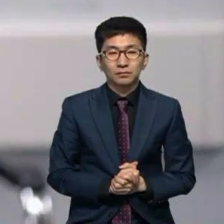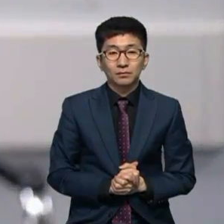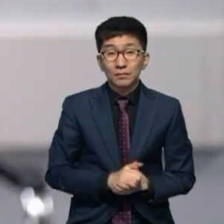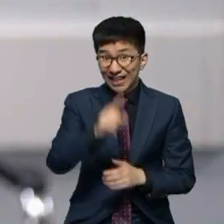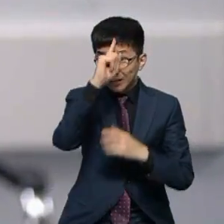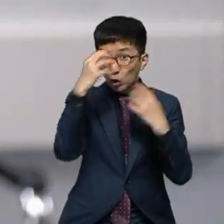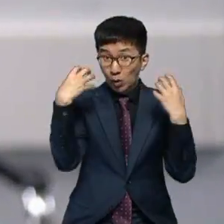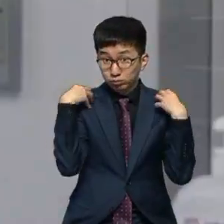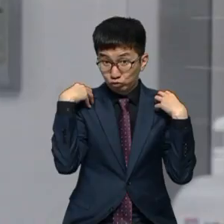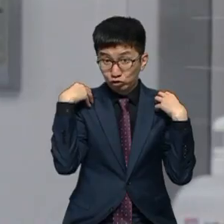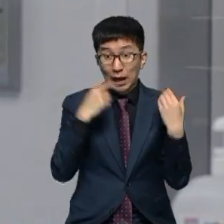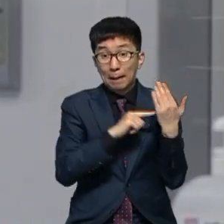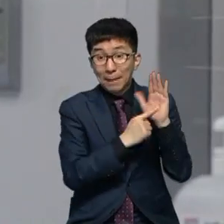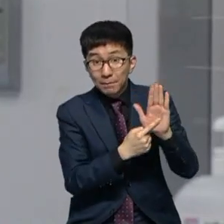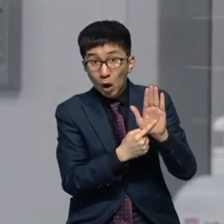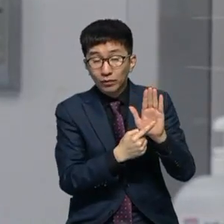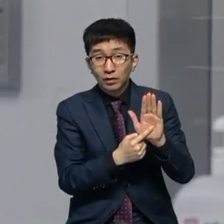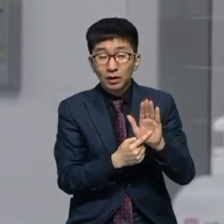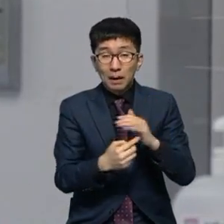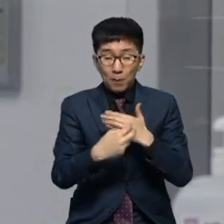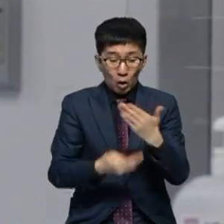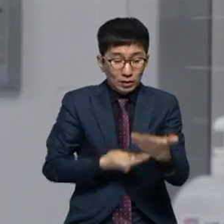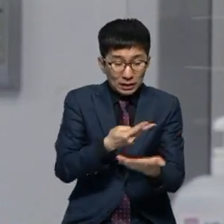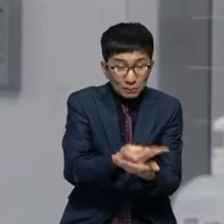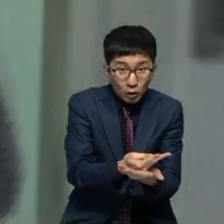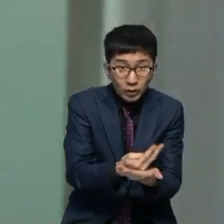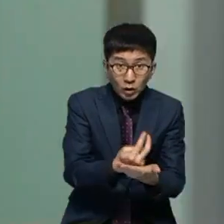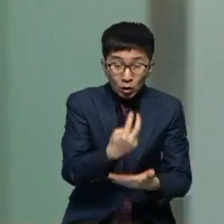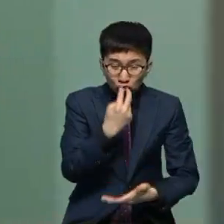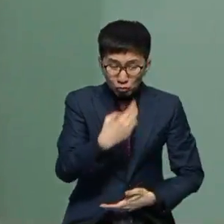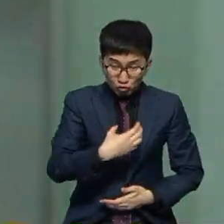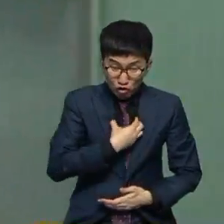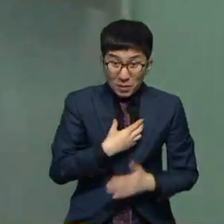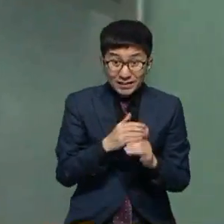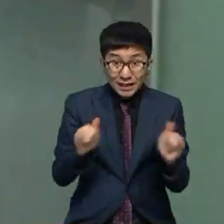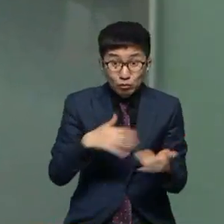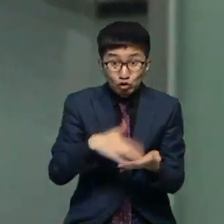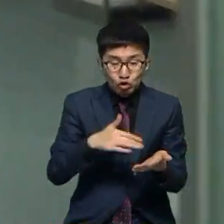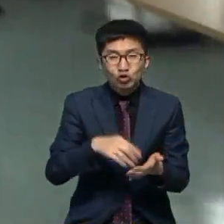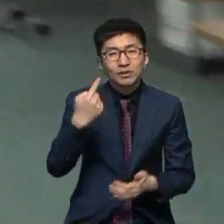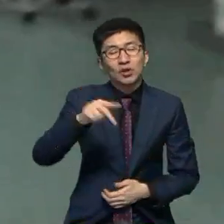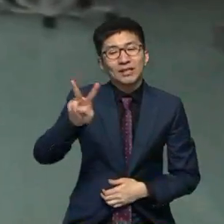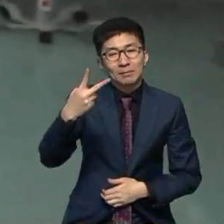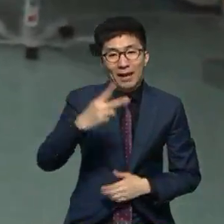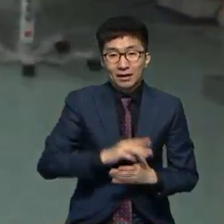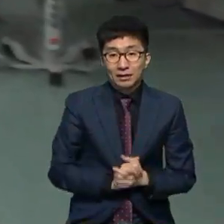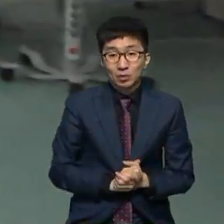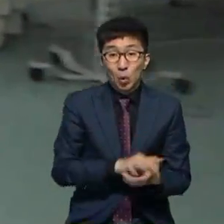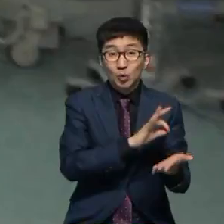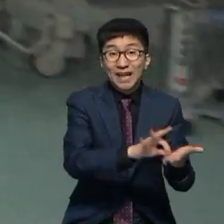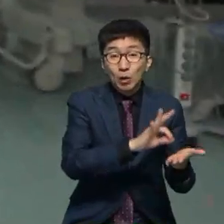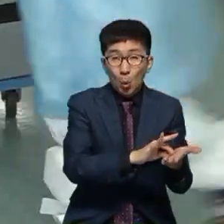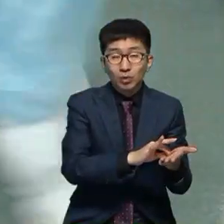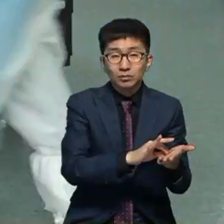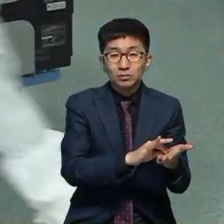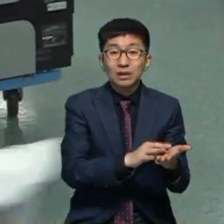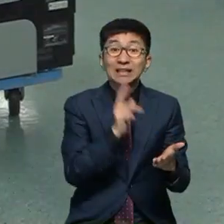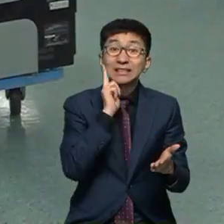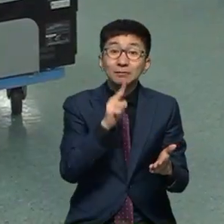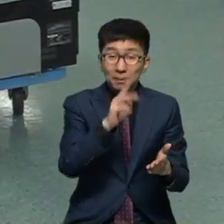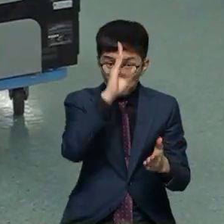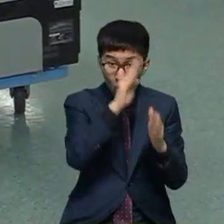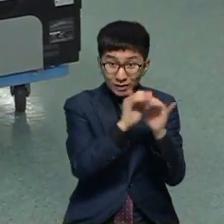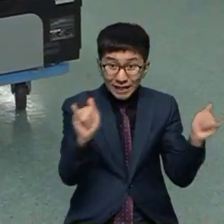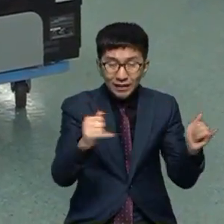정부가 밝힌 코로나19 위중증 환자는 1,007명입니다. 사용 중인 중환자 병상은